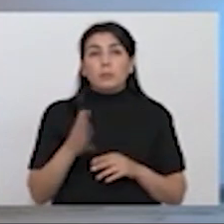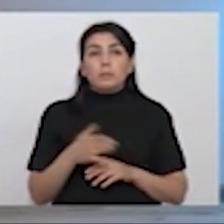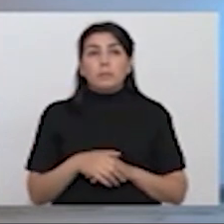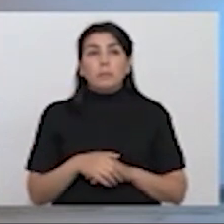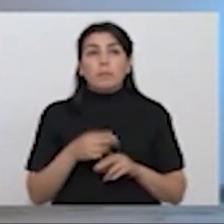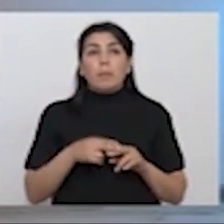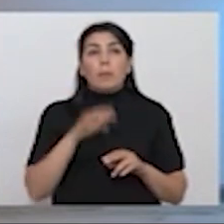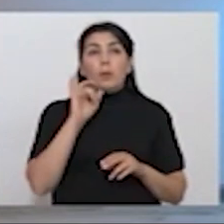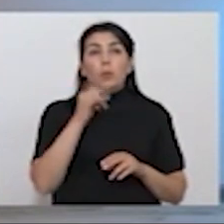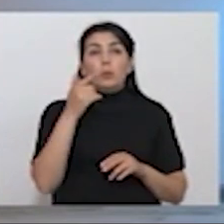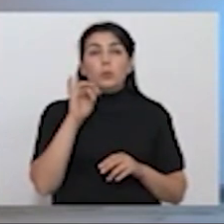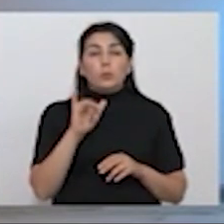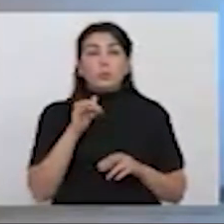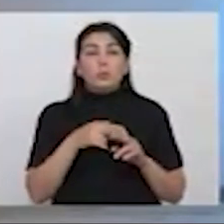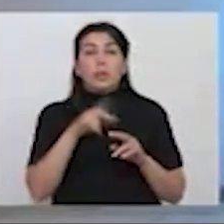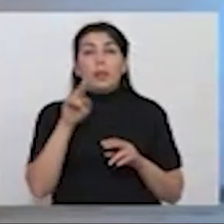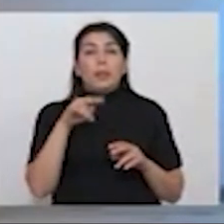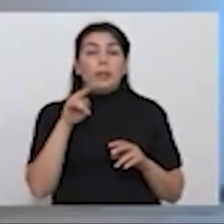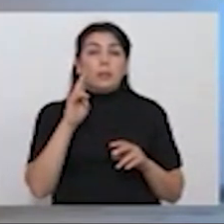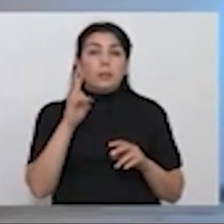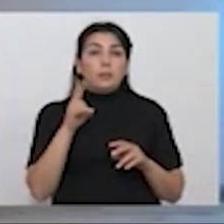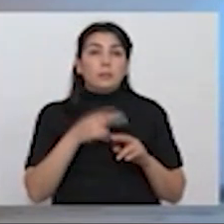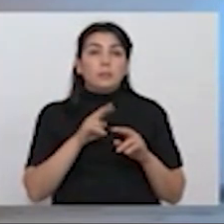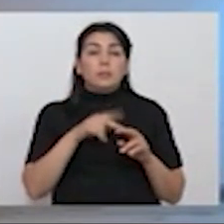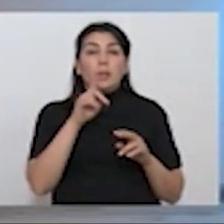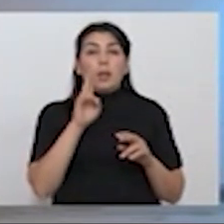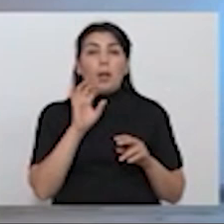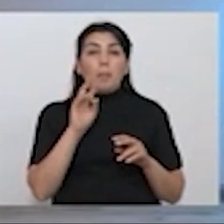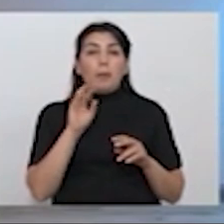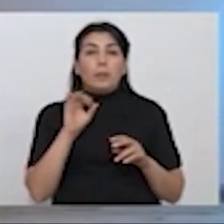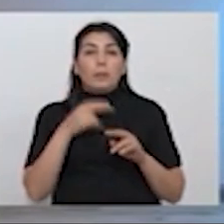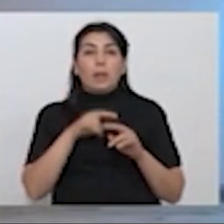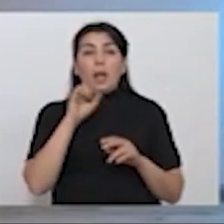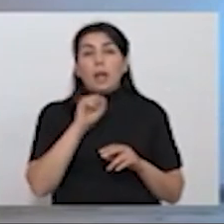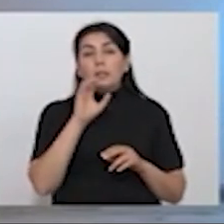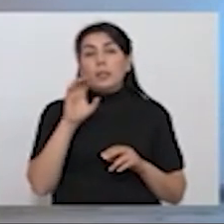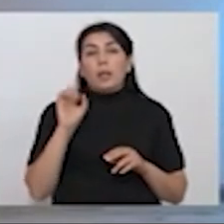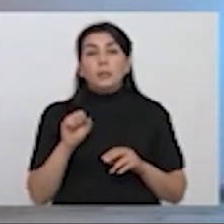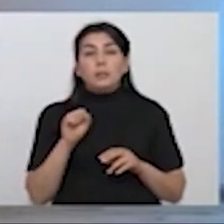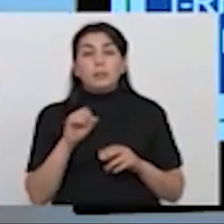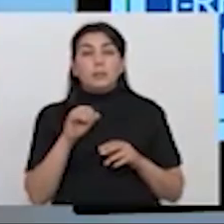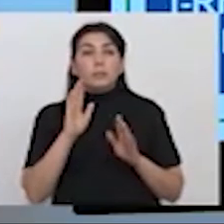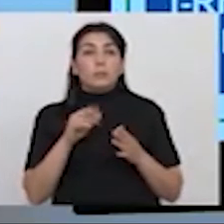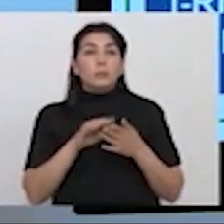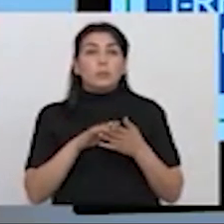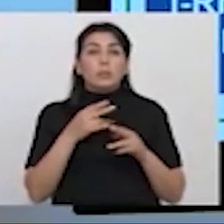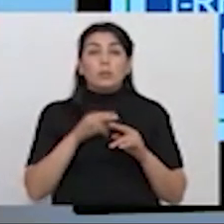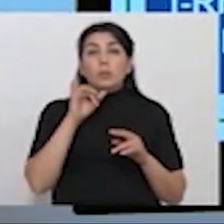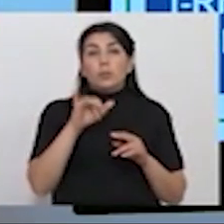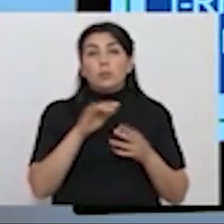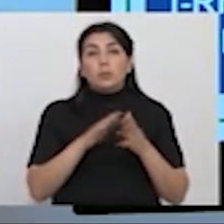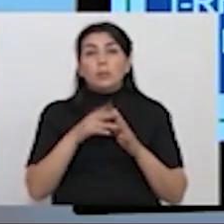Va UGU DNKda komplementarlik asosida ASA'ni tashkil etadi. Va shu